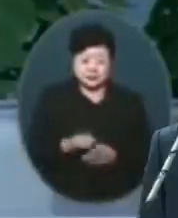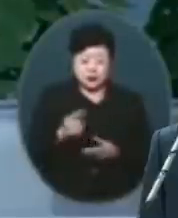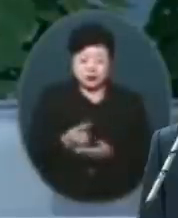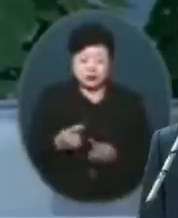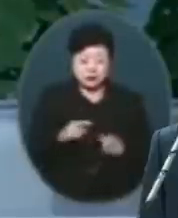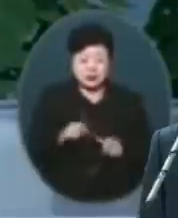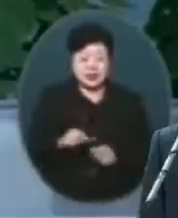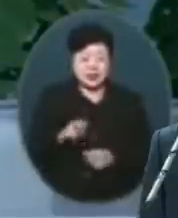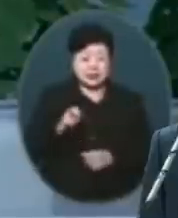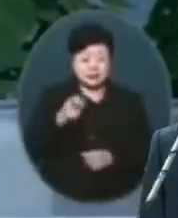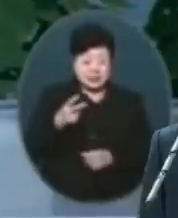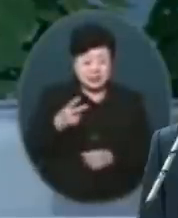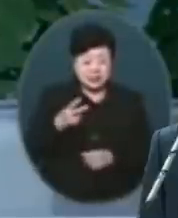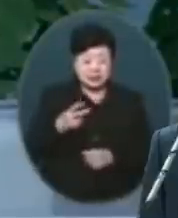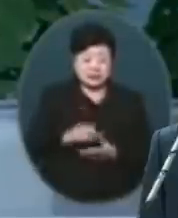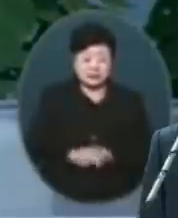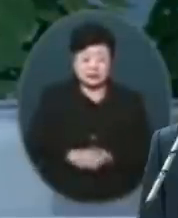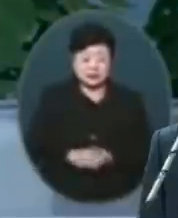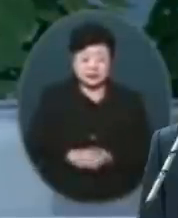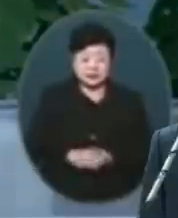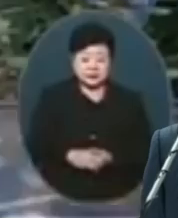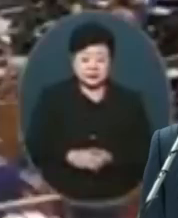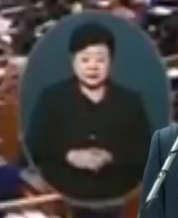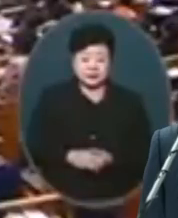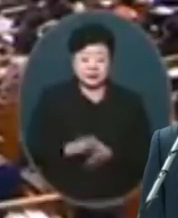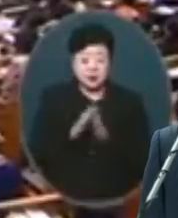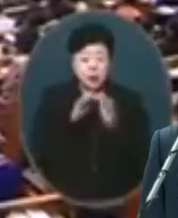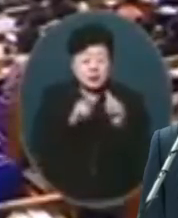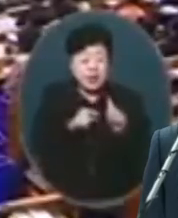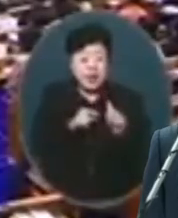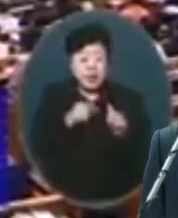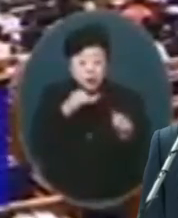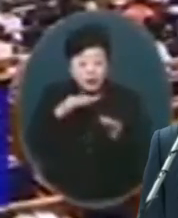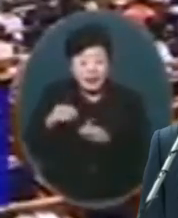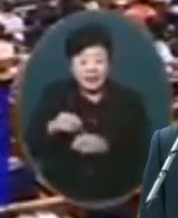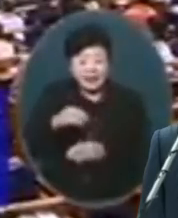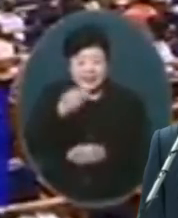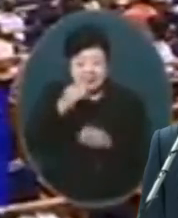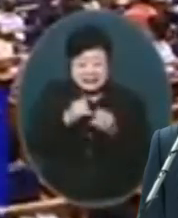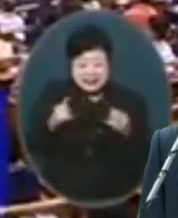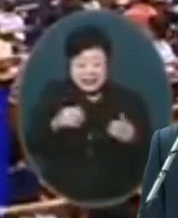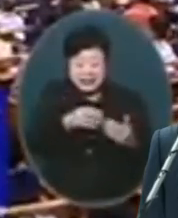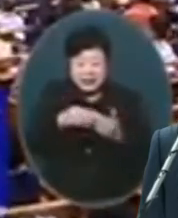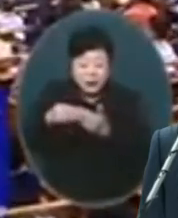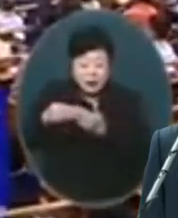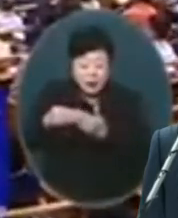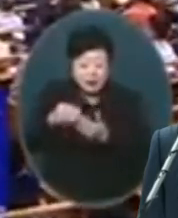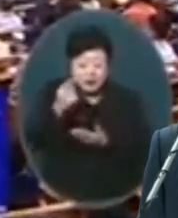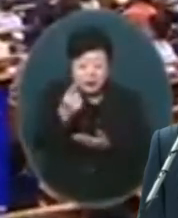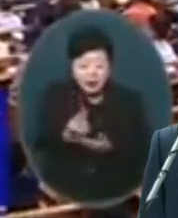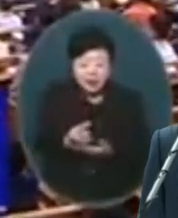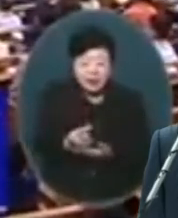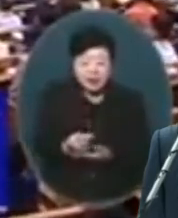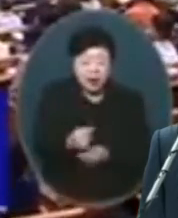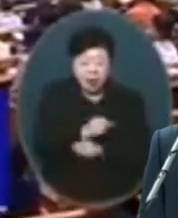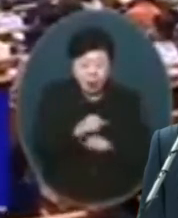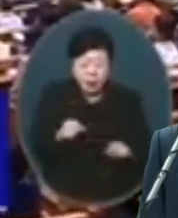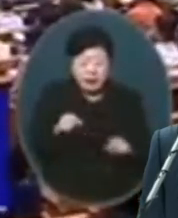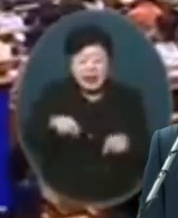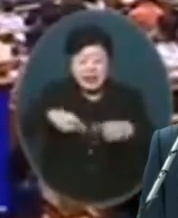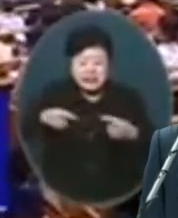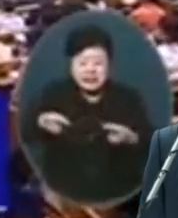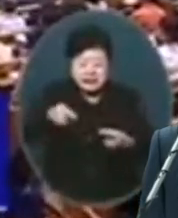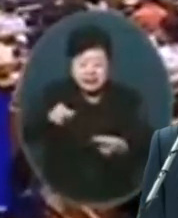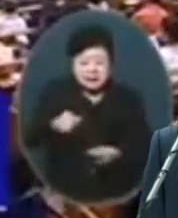출애굽기 15장 22절로 25절에 보면 모세가 홍해에서 이스라엘을 인도하며 그들이 나와서 수르 광야로 들어가